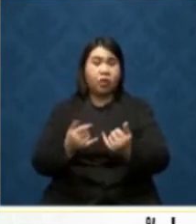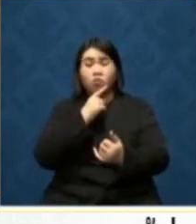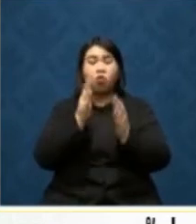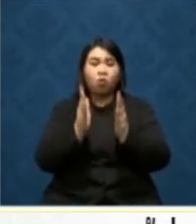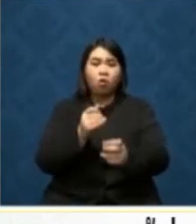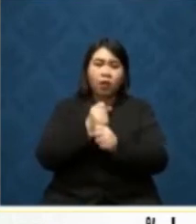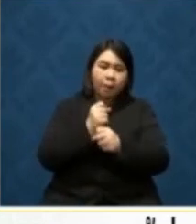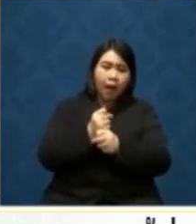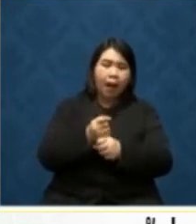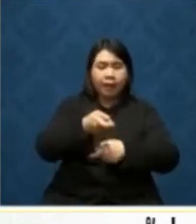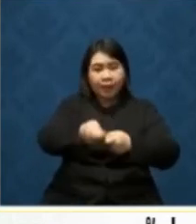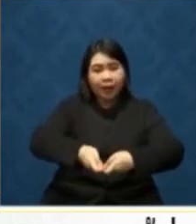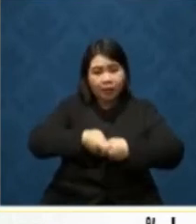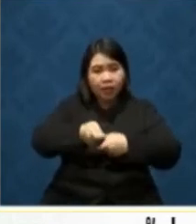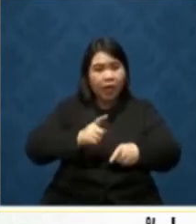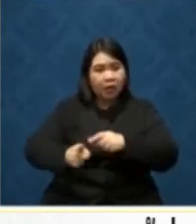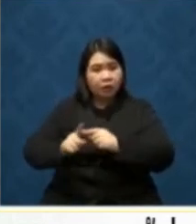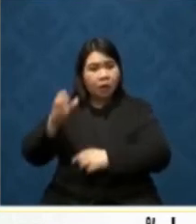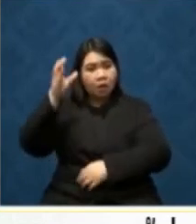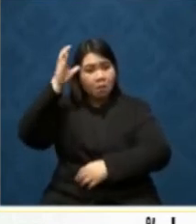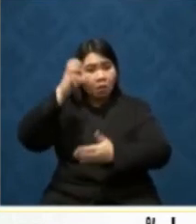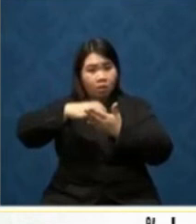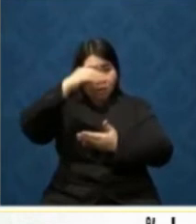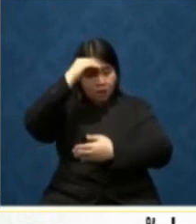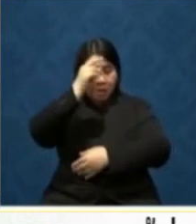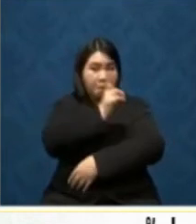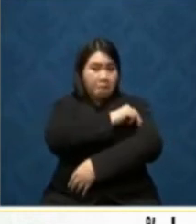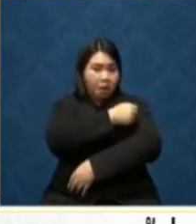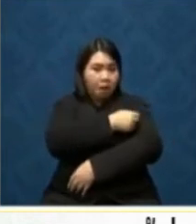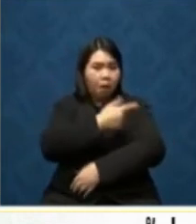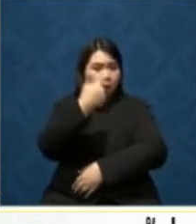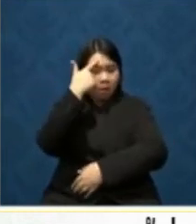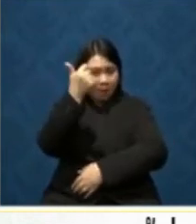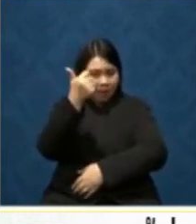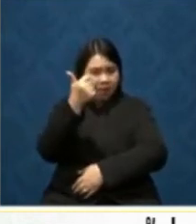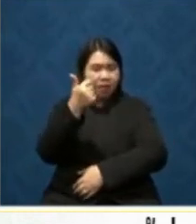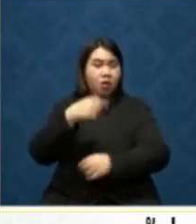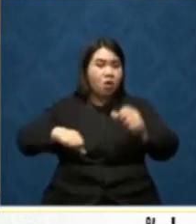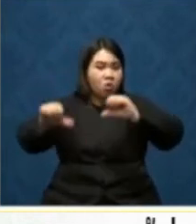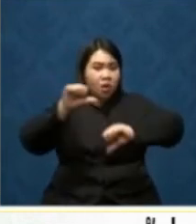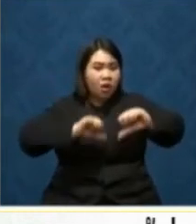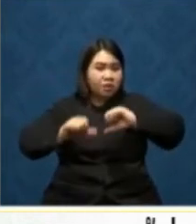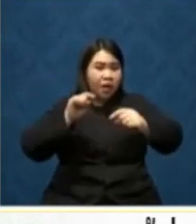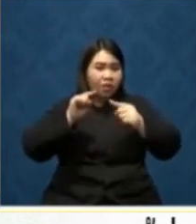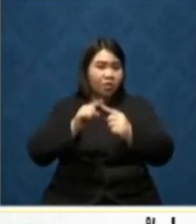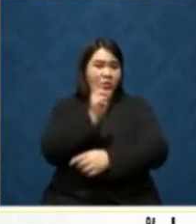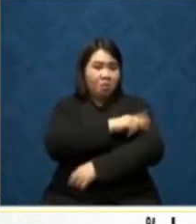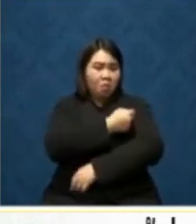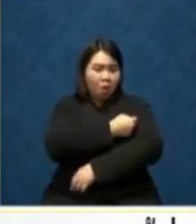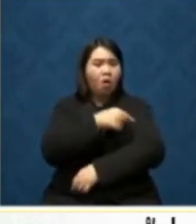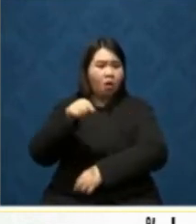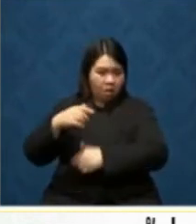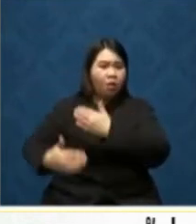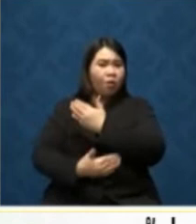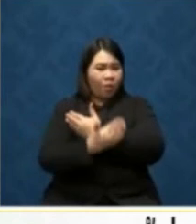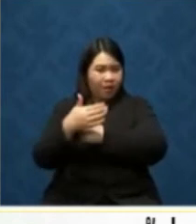ิทธิมีเงิน ซพพอร์จะทำให้ประจาชน ซึ่เป็นชาวไ่ ชาวนา ซึ่งมีมันสมองผู้ที่จะเร